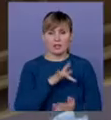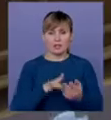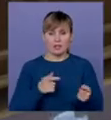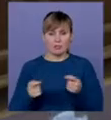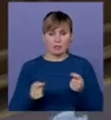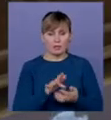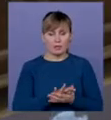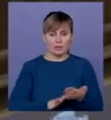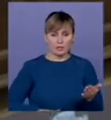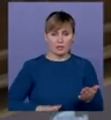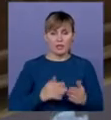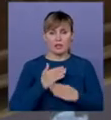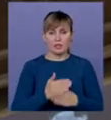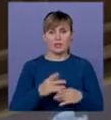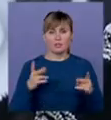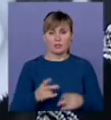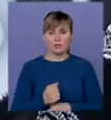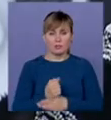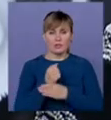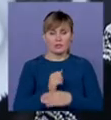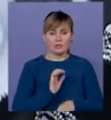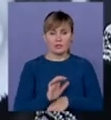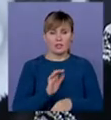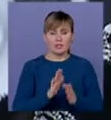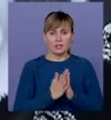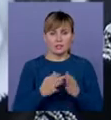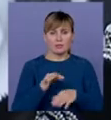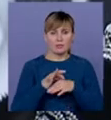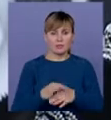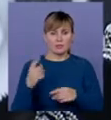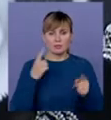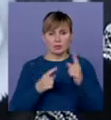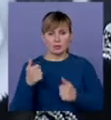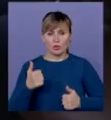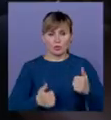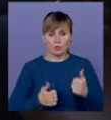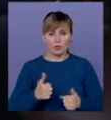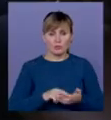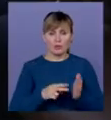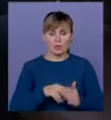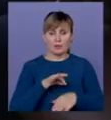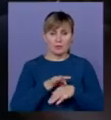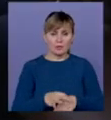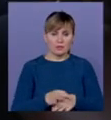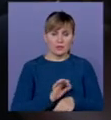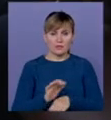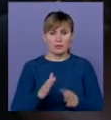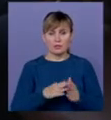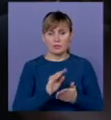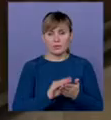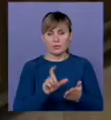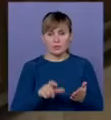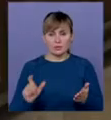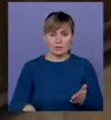продолжит оказывать необходимую поддержку в издании книг и проведение творческих конкурсов планах провести в здании дома писателей